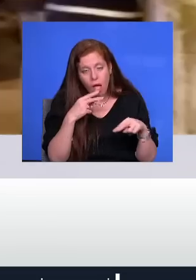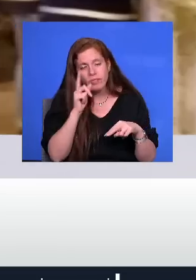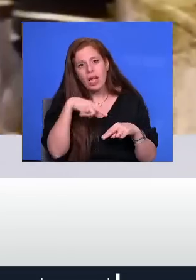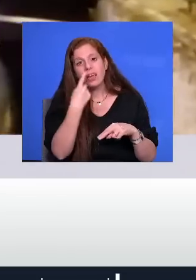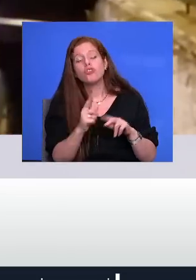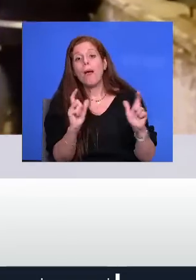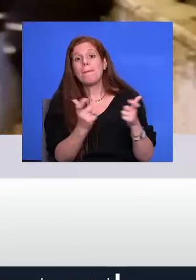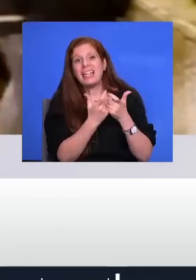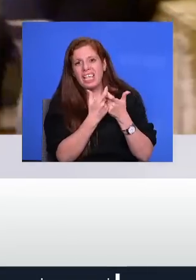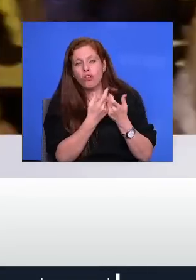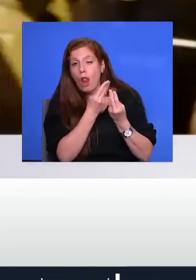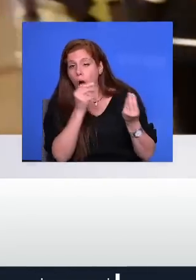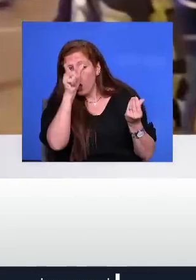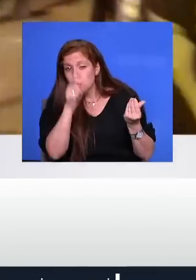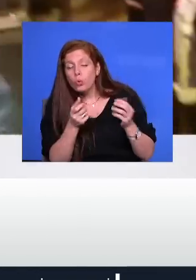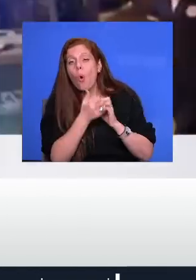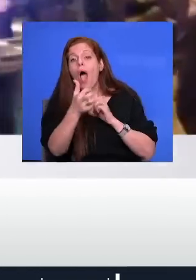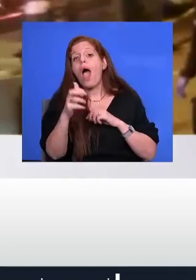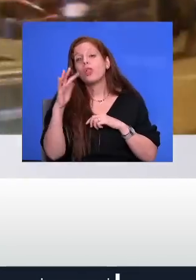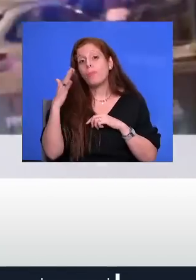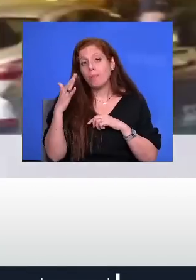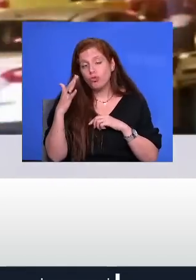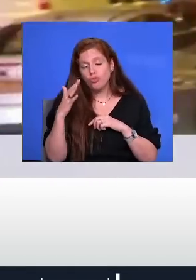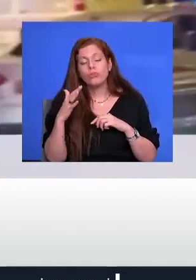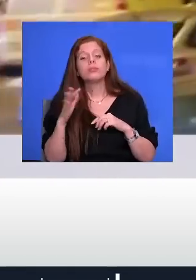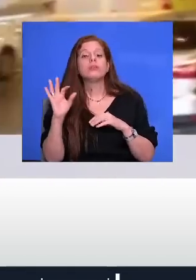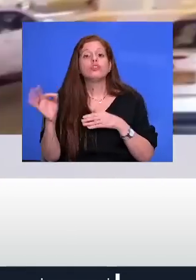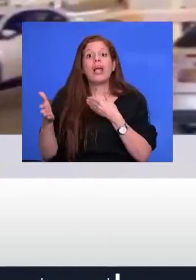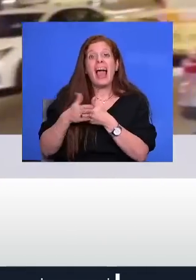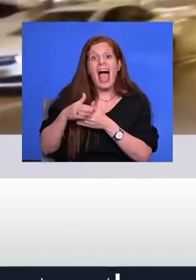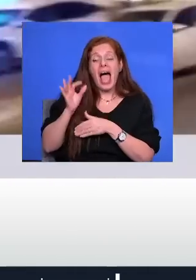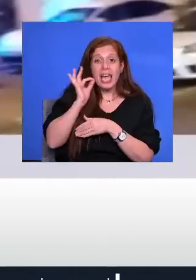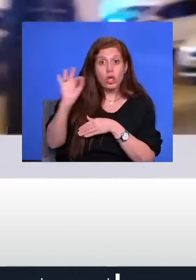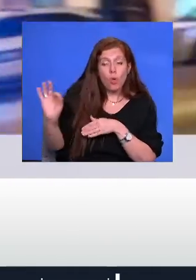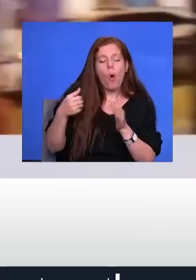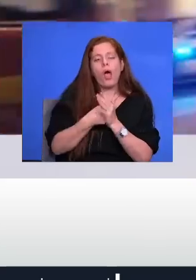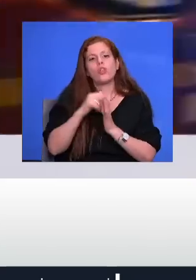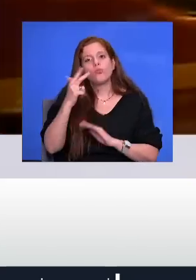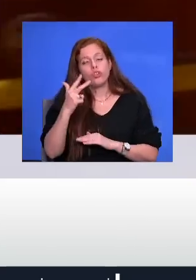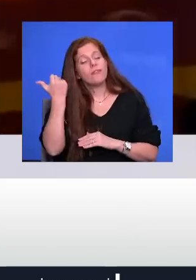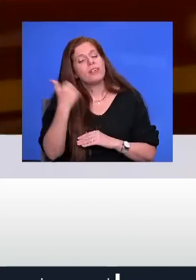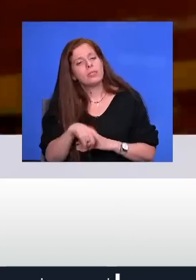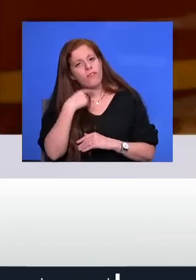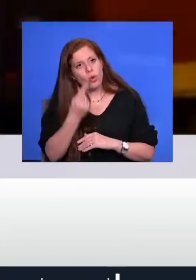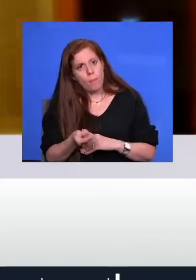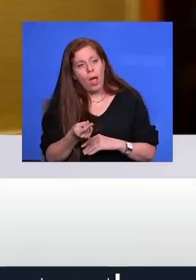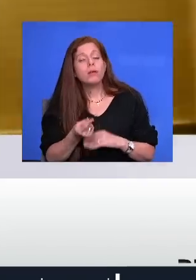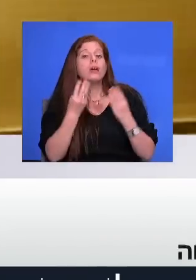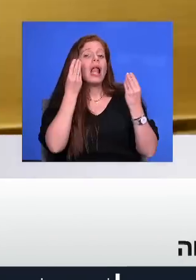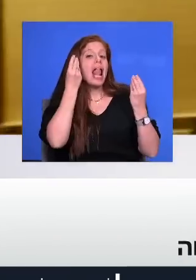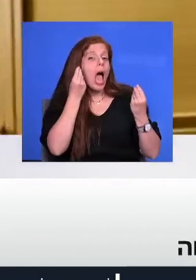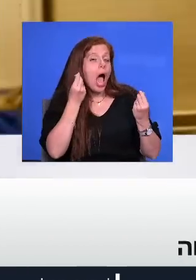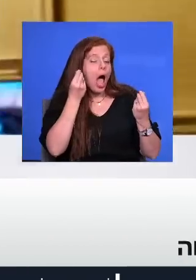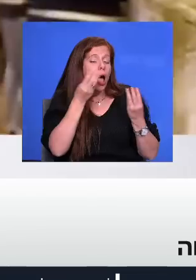החשוד המרכזי הוא ערך עד ליום חמישי, של רעייתו עד ליום שלישי. ונסיים ונאמר, מיכל, לחשוד יש עבר